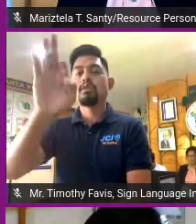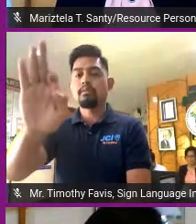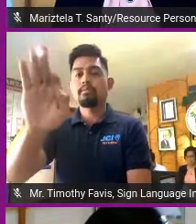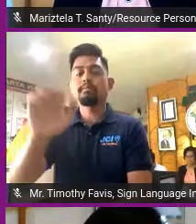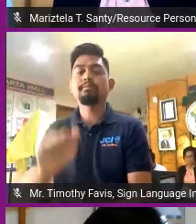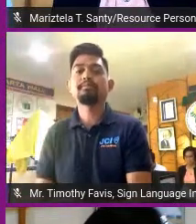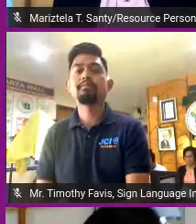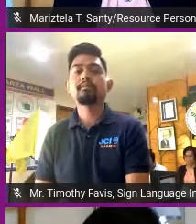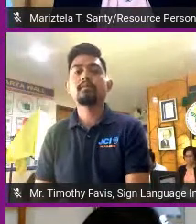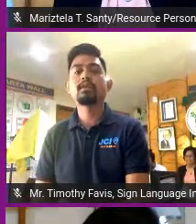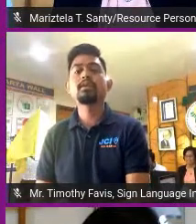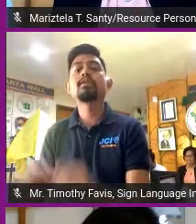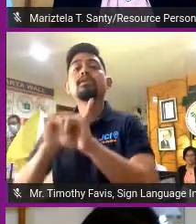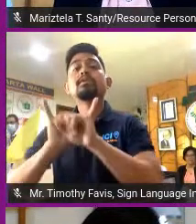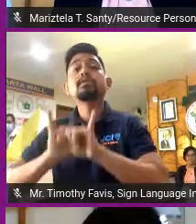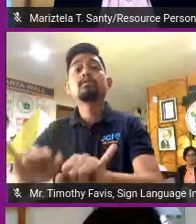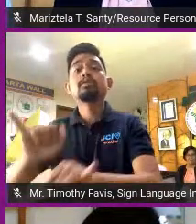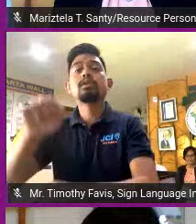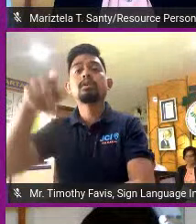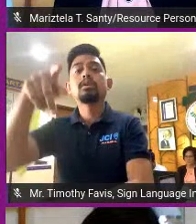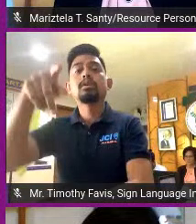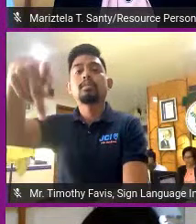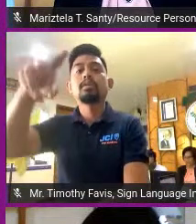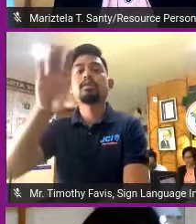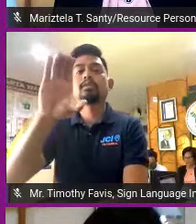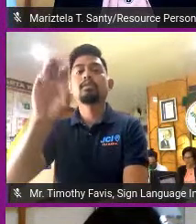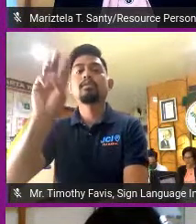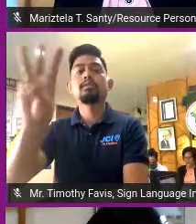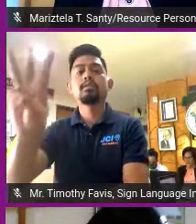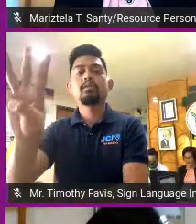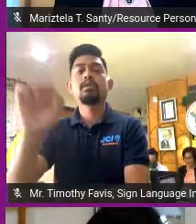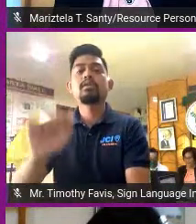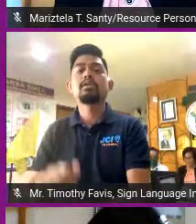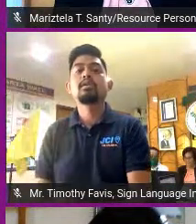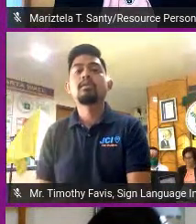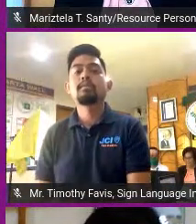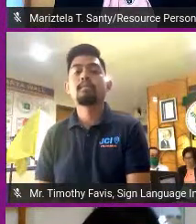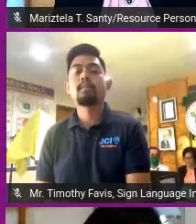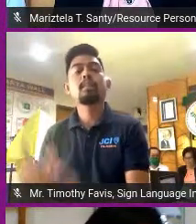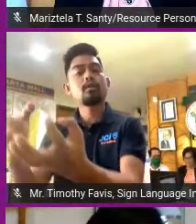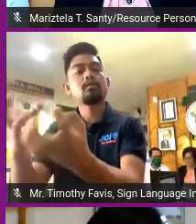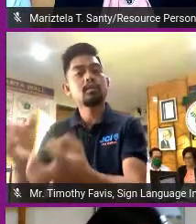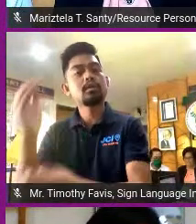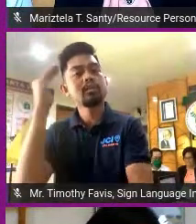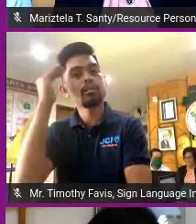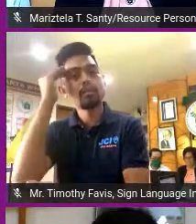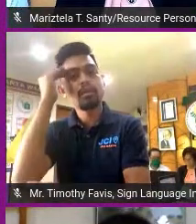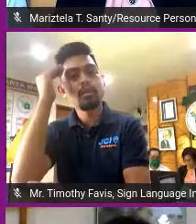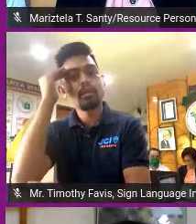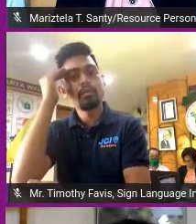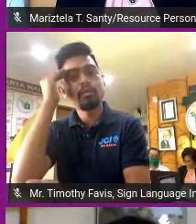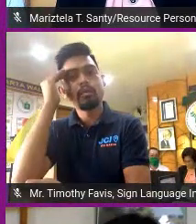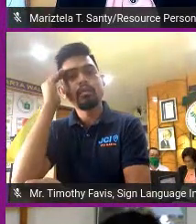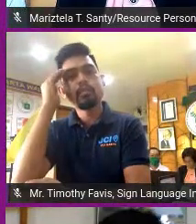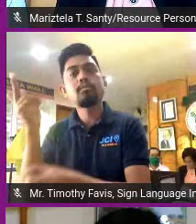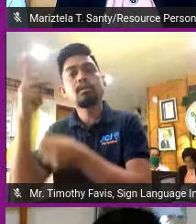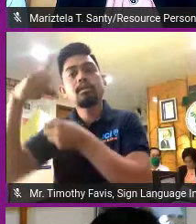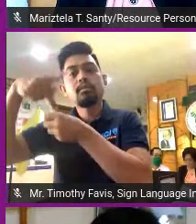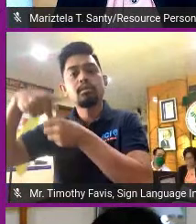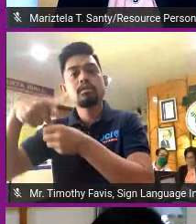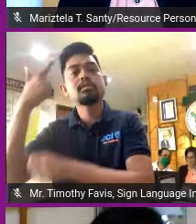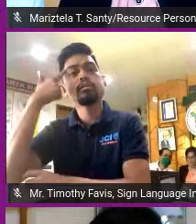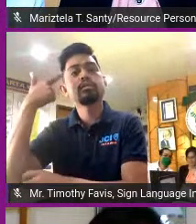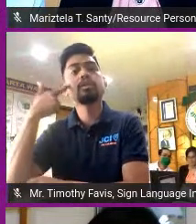Philippine Council on Women. Ang TNA po ay naglalayong malaman ng kaalaman ng ating participants patungkol sa gender